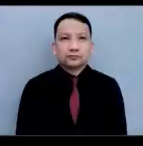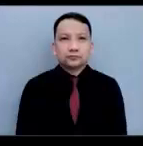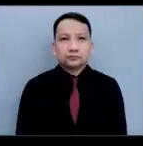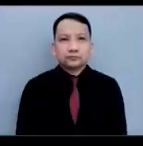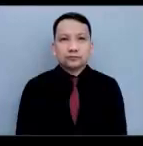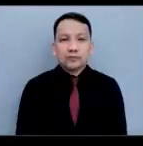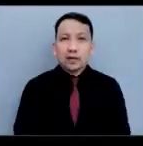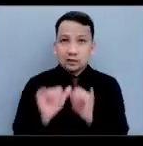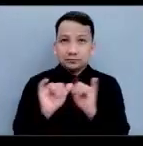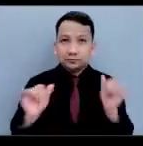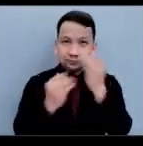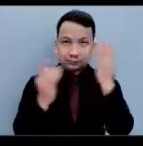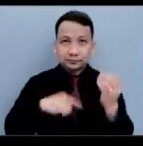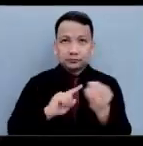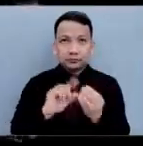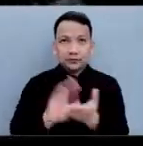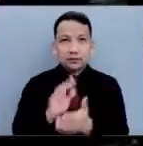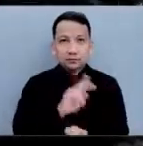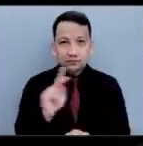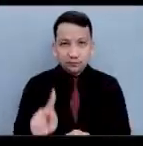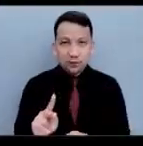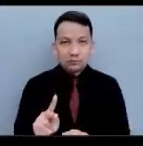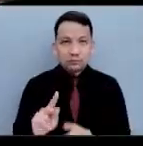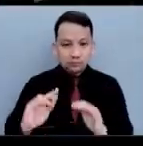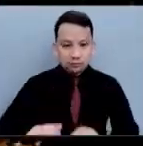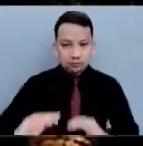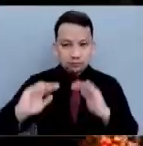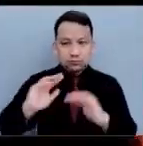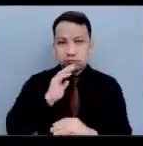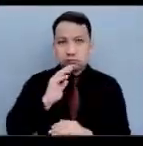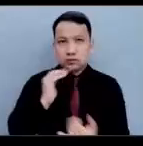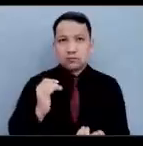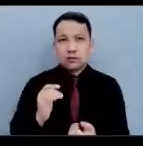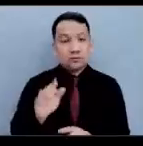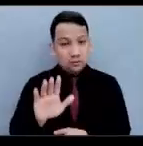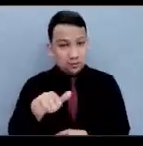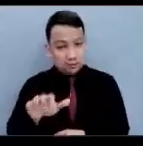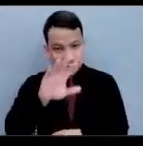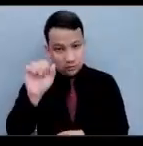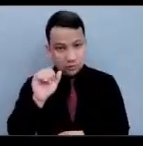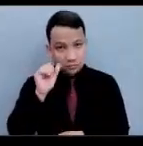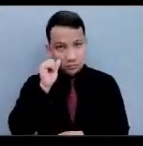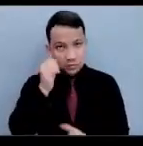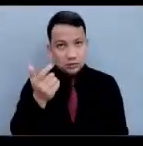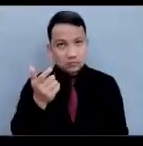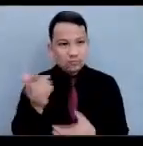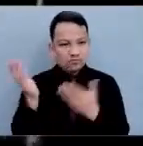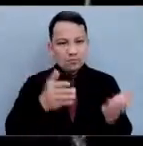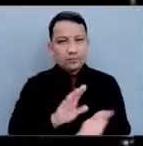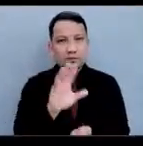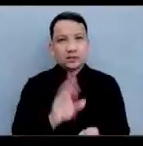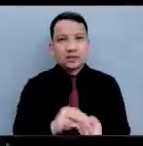Cheryl, kasabay ng baha rito sa Pampanga ang pag-apaw ng mga palaisdaan. Kaya mga inaalagaang tilapia, ayun, napunta sa mga